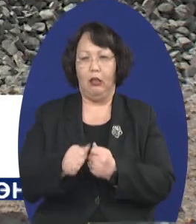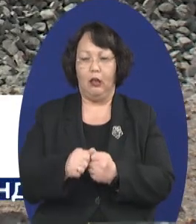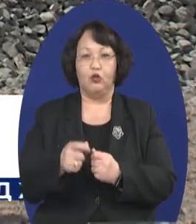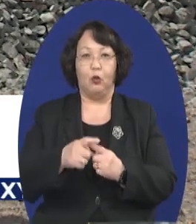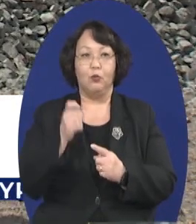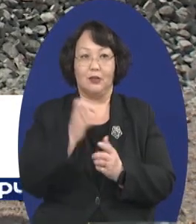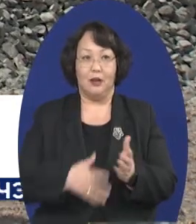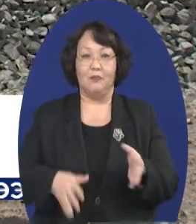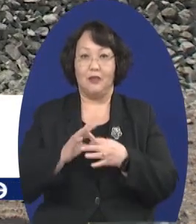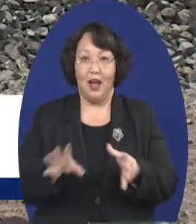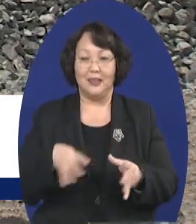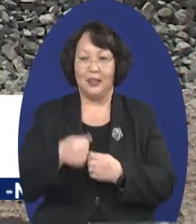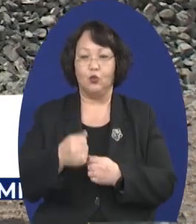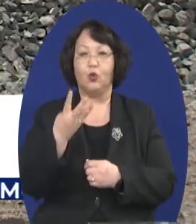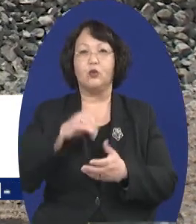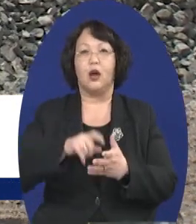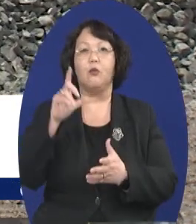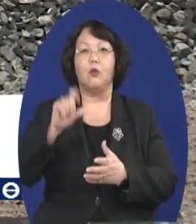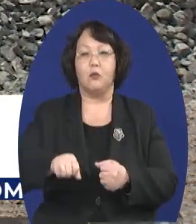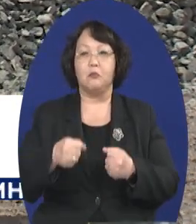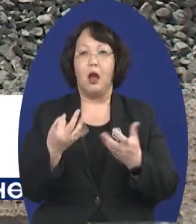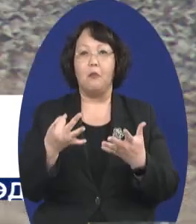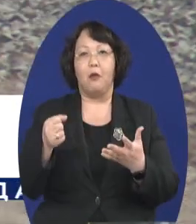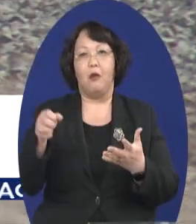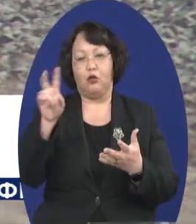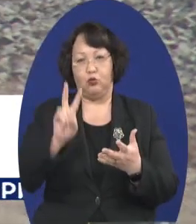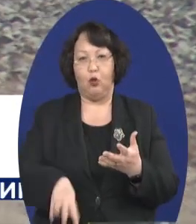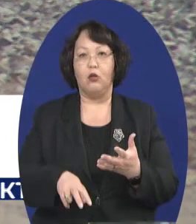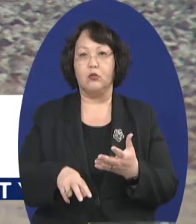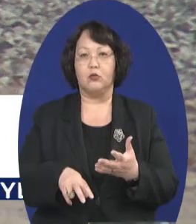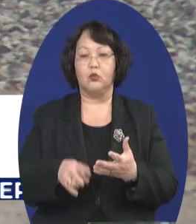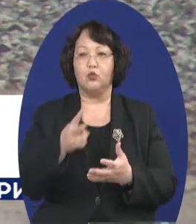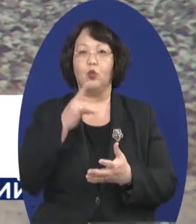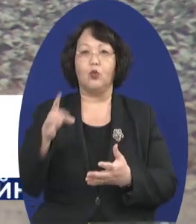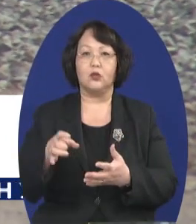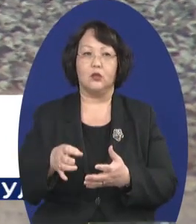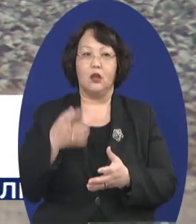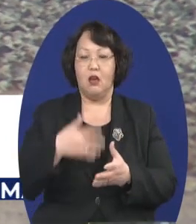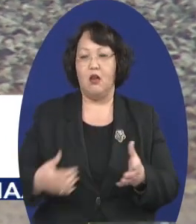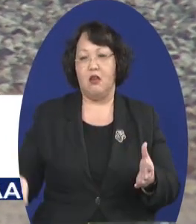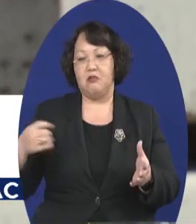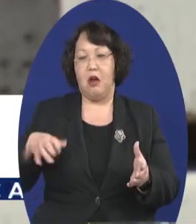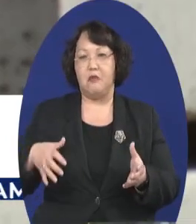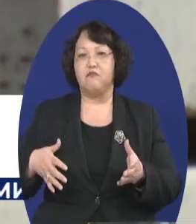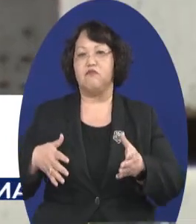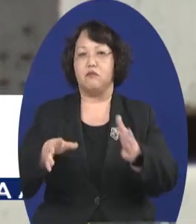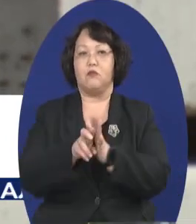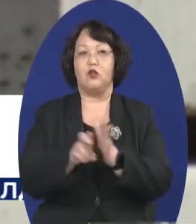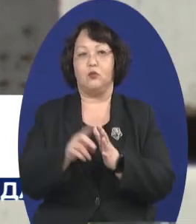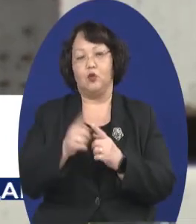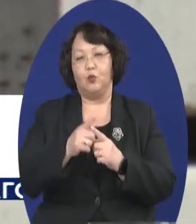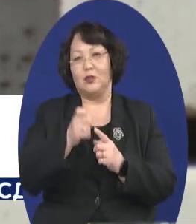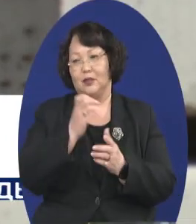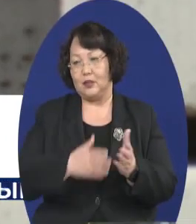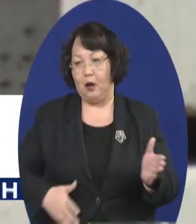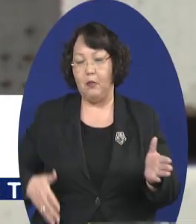зардлын хэмжээ 4 дахин буурч, ердөө 8 амрикт долларын өртгөөр нүүрсээ тээврэлдэг болно. Манай улс нүүрсээ төмөр замаар тээврэлдэг